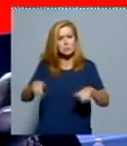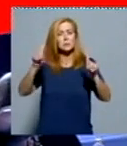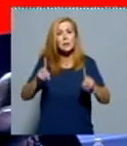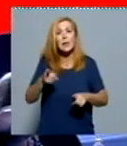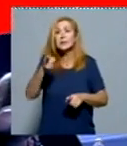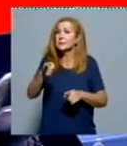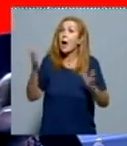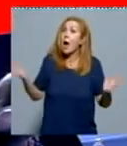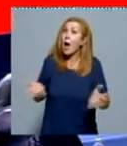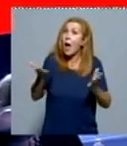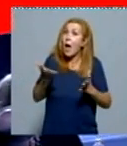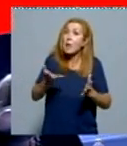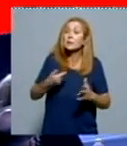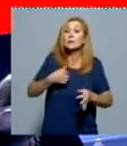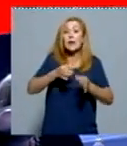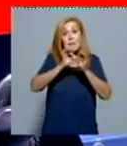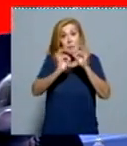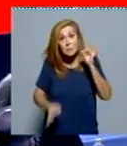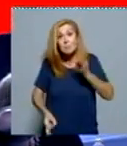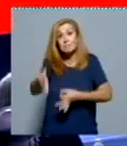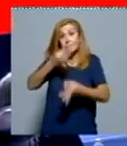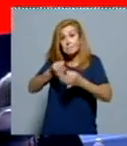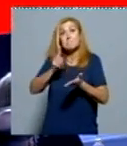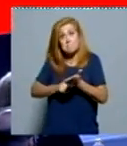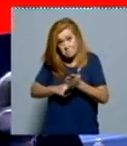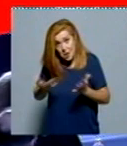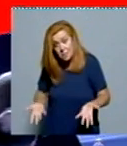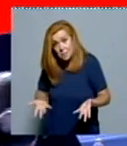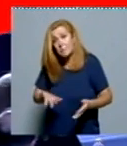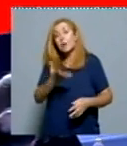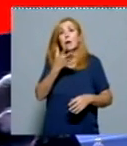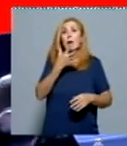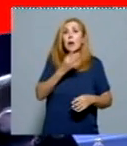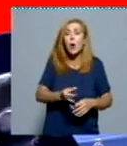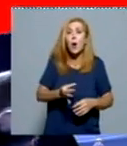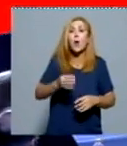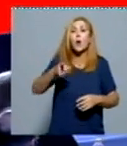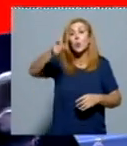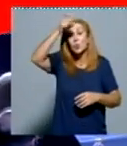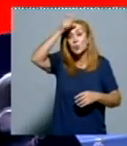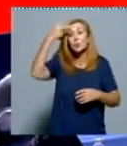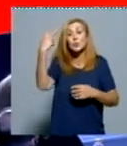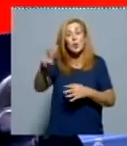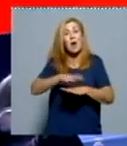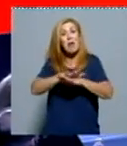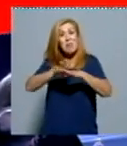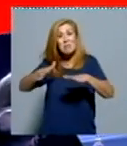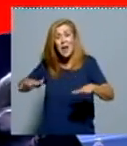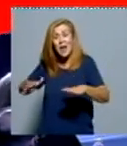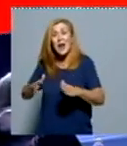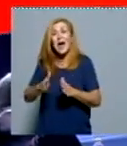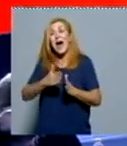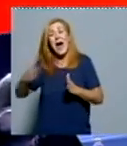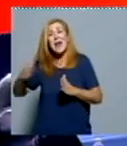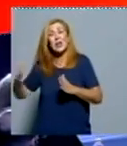πείτε κάτι πιο διεξοδικά. Εδώ η τουρκική φαλοκρηπίδα φτάνει 6 μίλια, επαναλαμβάνω, και ένα πόδι ανατολικά της